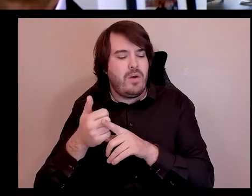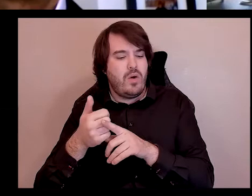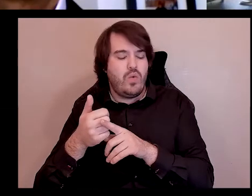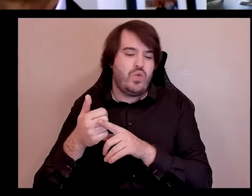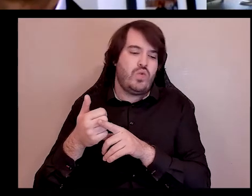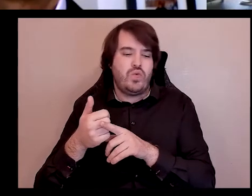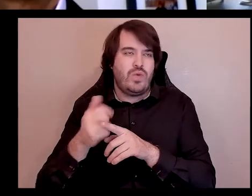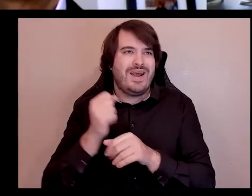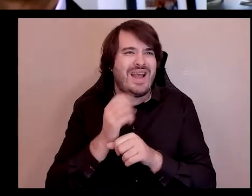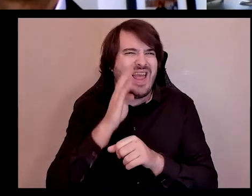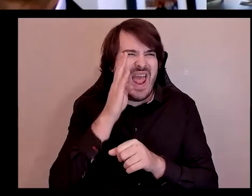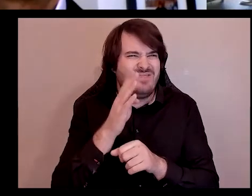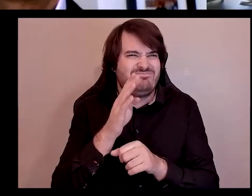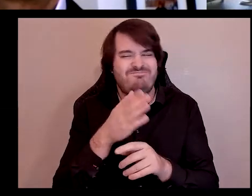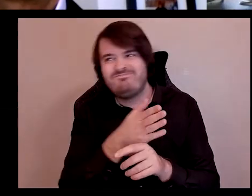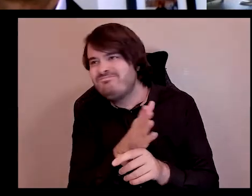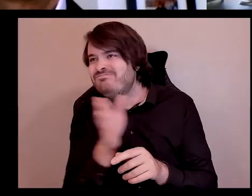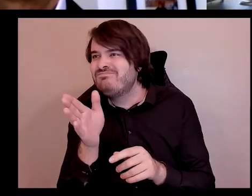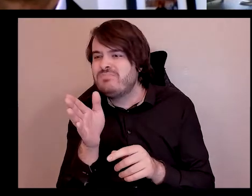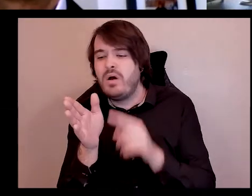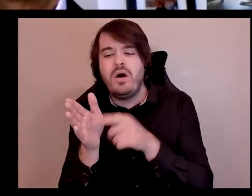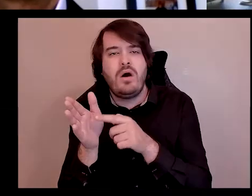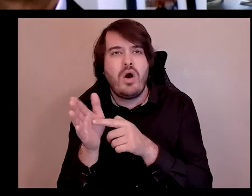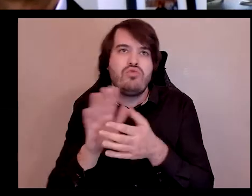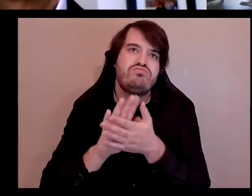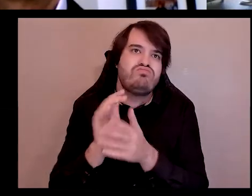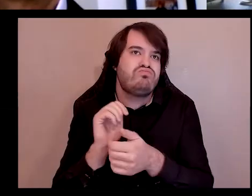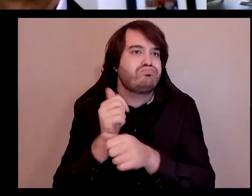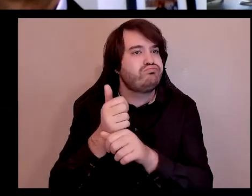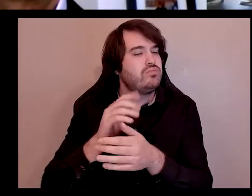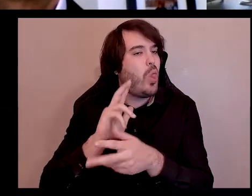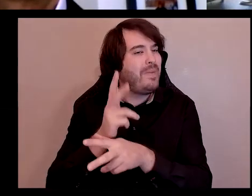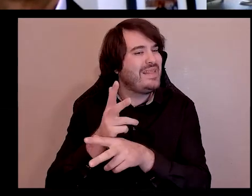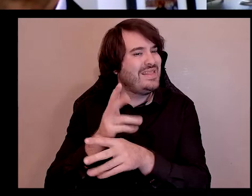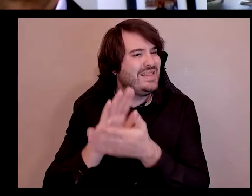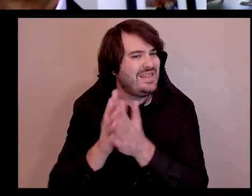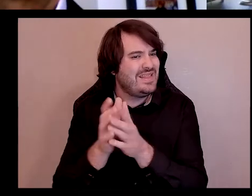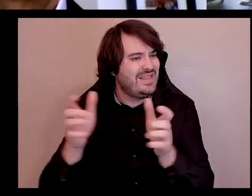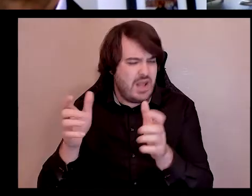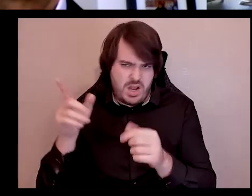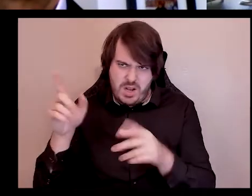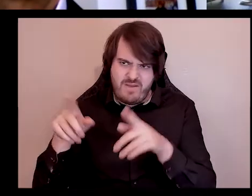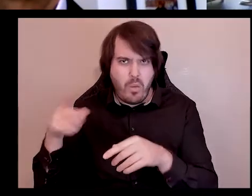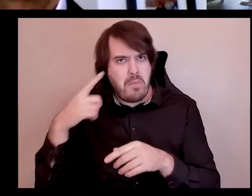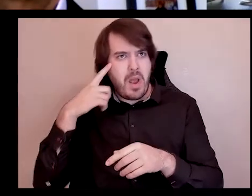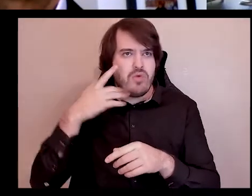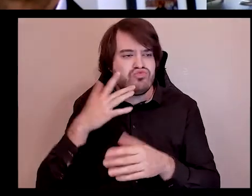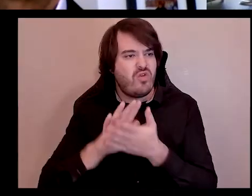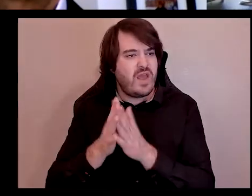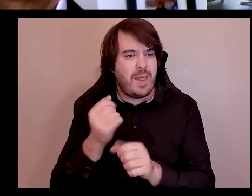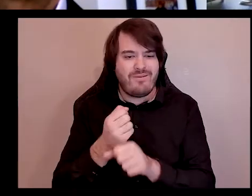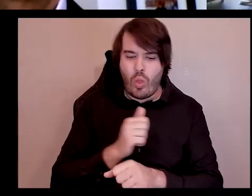que plusieurs personnes passées un certain âge quittent à revoir un peu leur plan de carrière? Est-ce